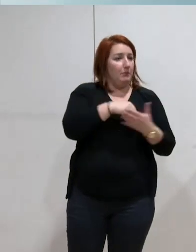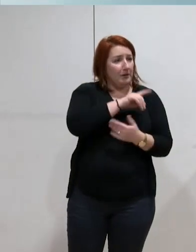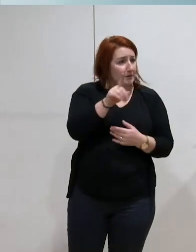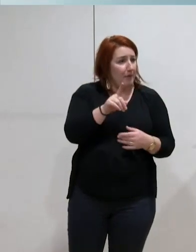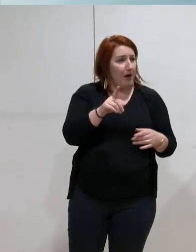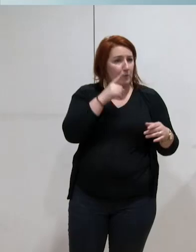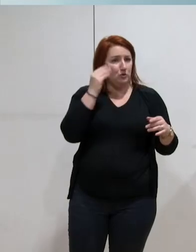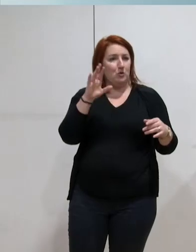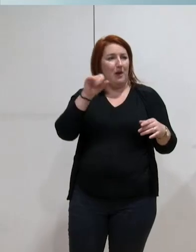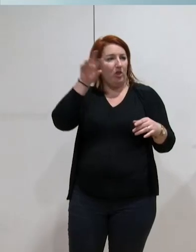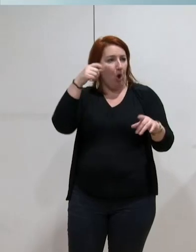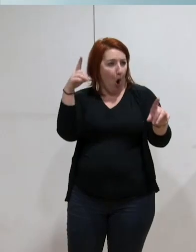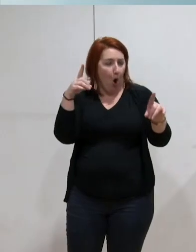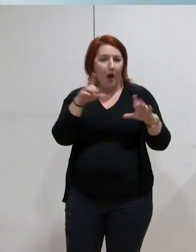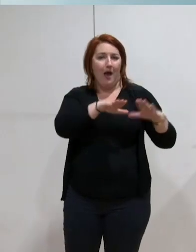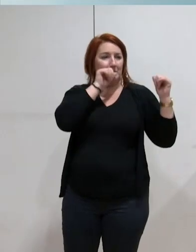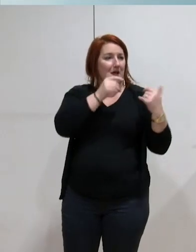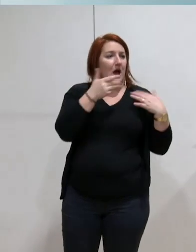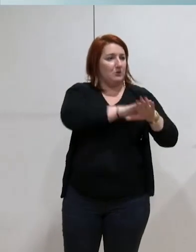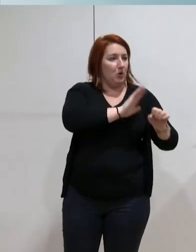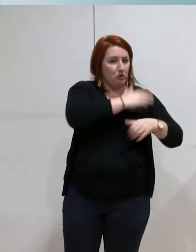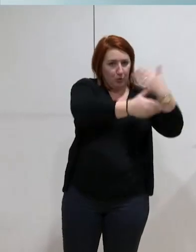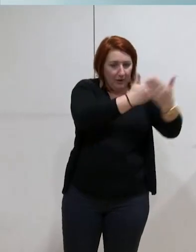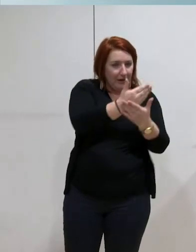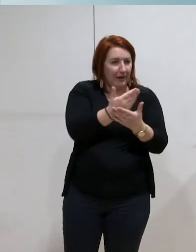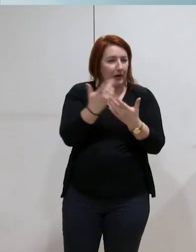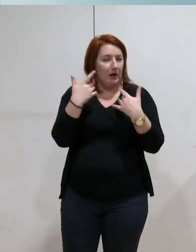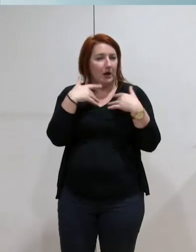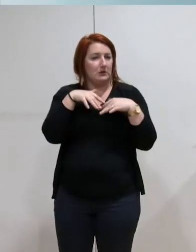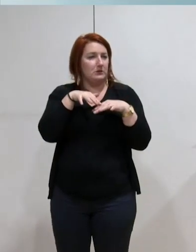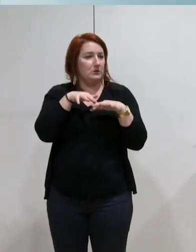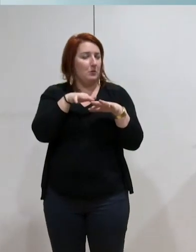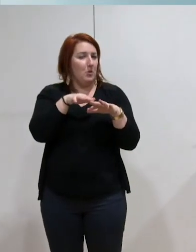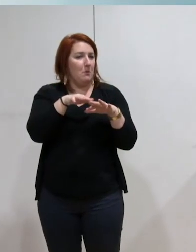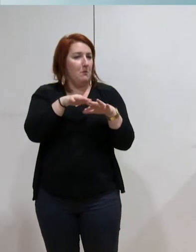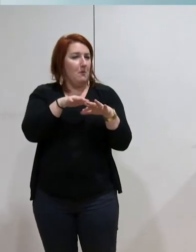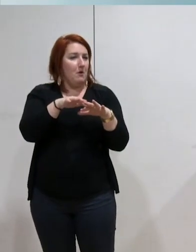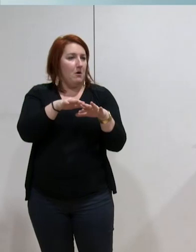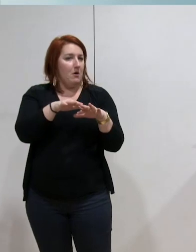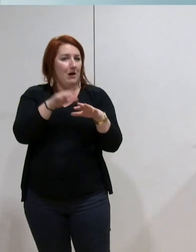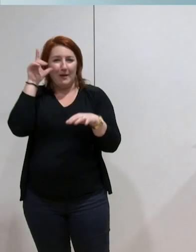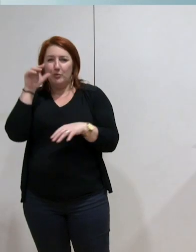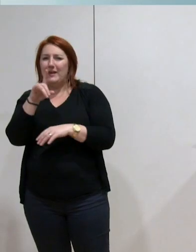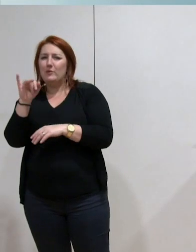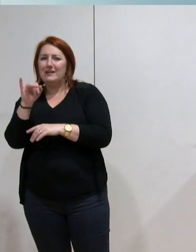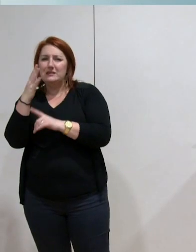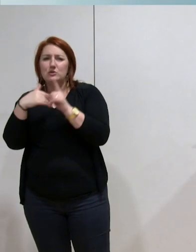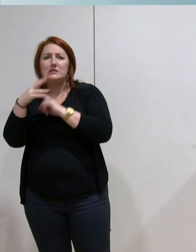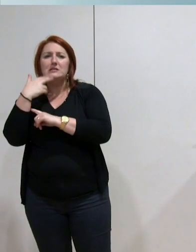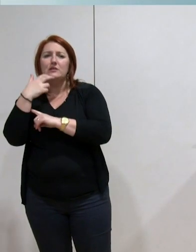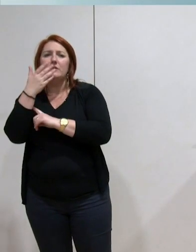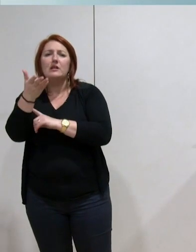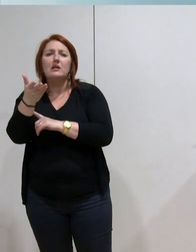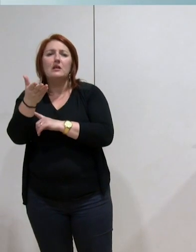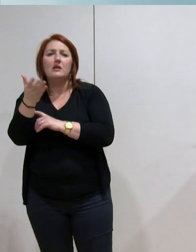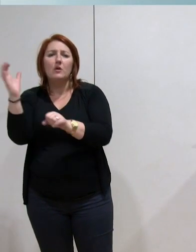Olivier Bertrand qui s'abstient rassemblement de gauche et de progrès rassemblement les républicains UD socié civile vous faites